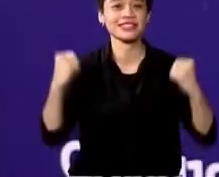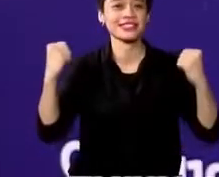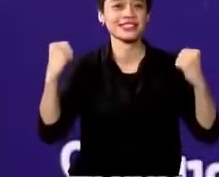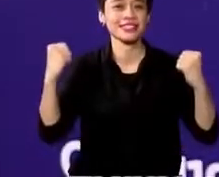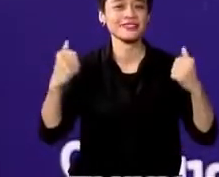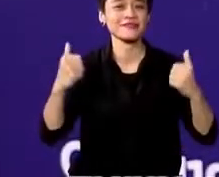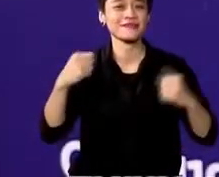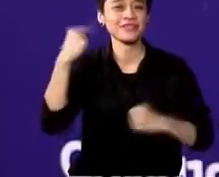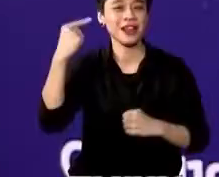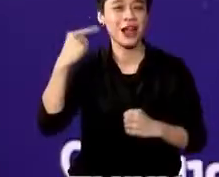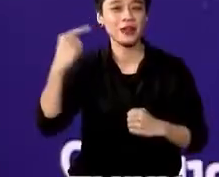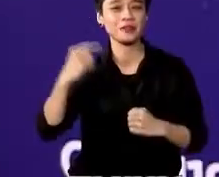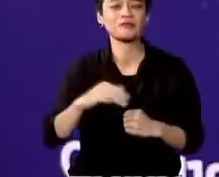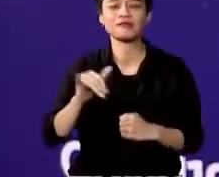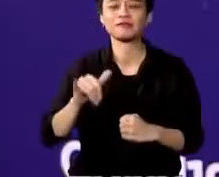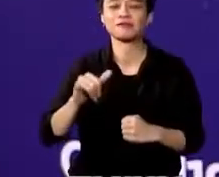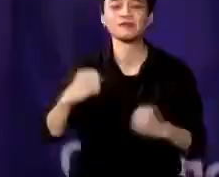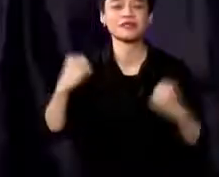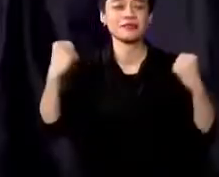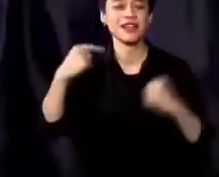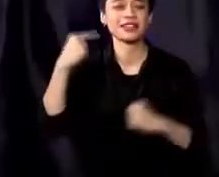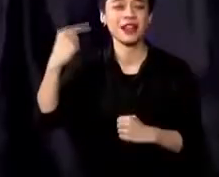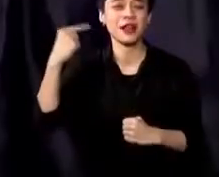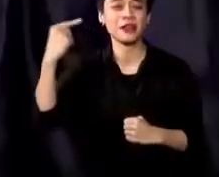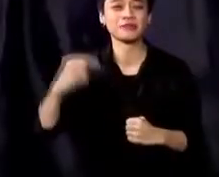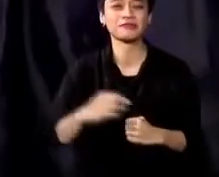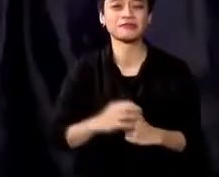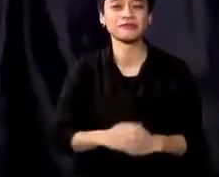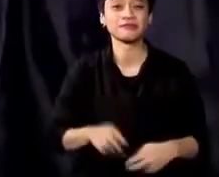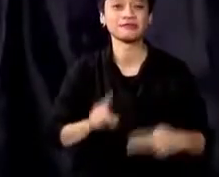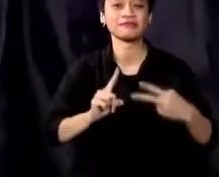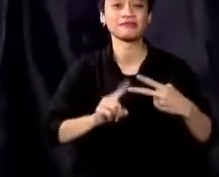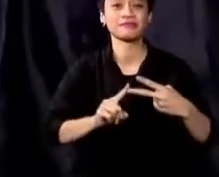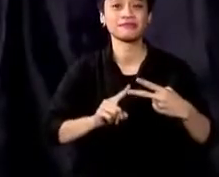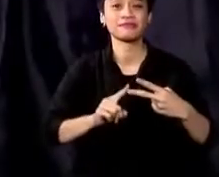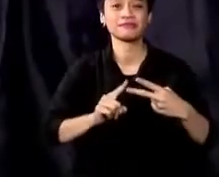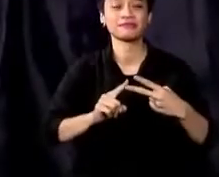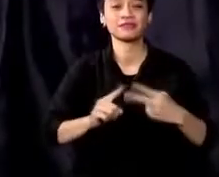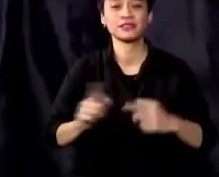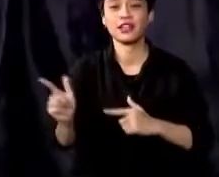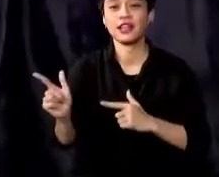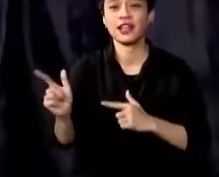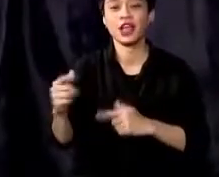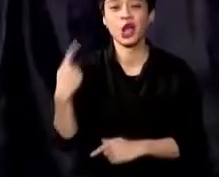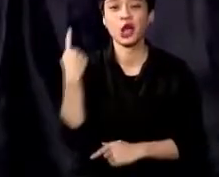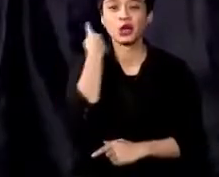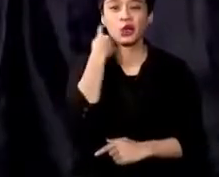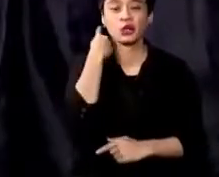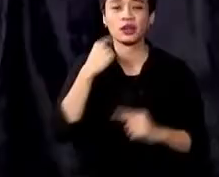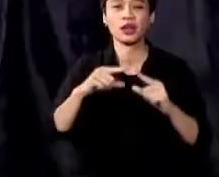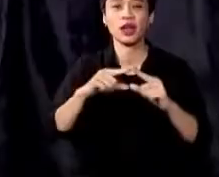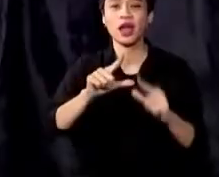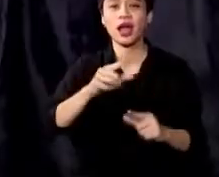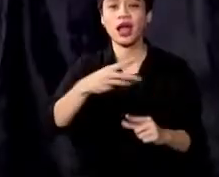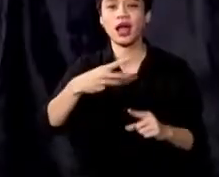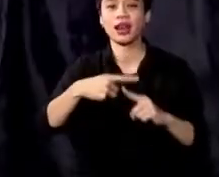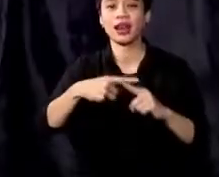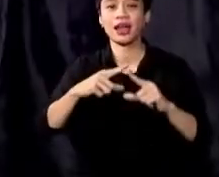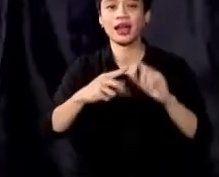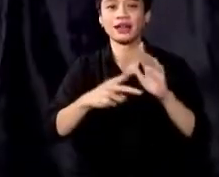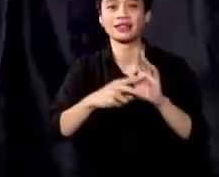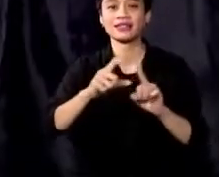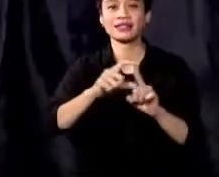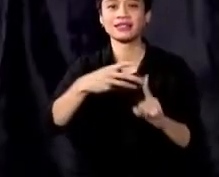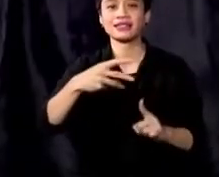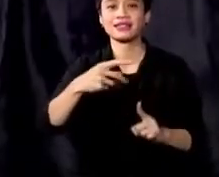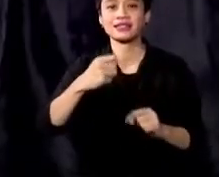dokter selalu semangat dan berikutnya saya Perkenalkan juga ada BRI TNI drander k Ginting